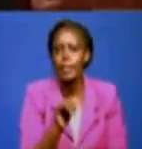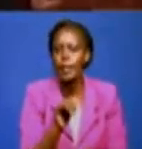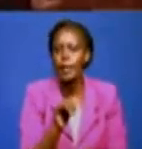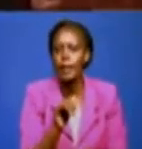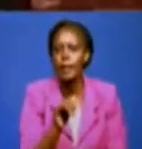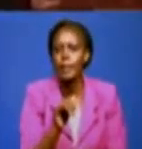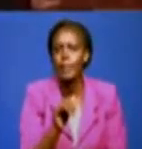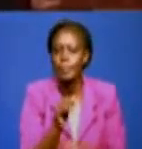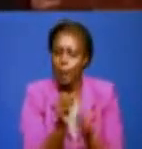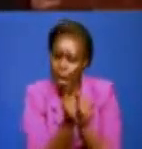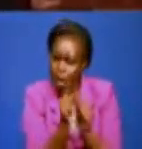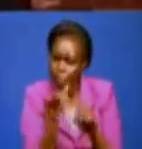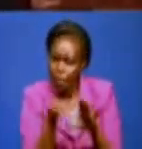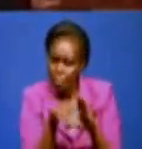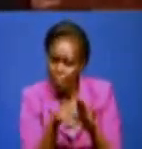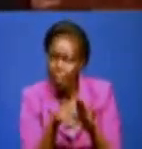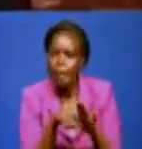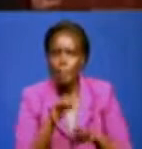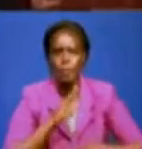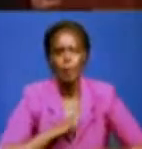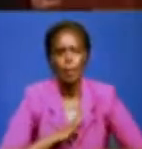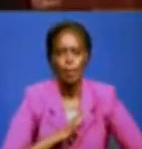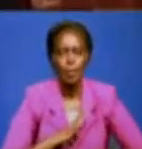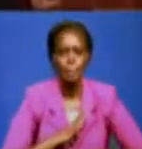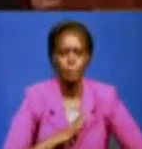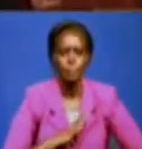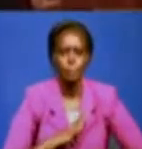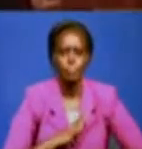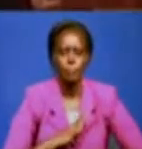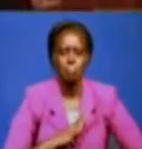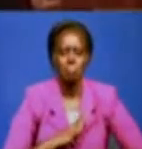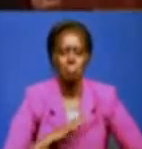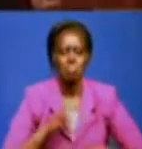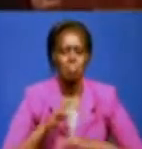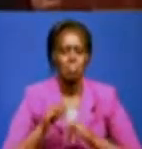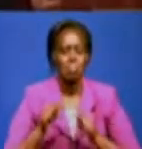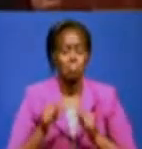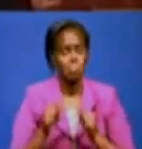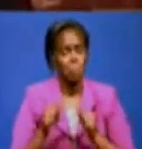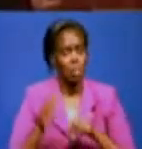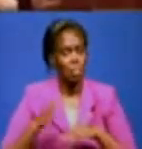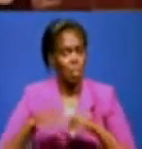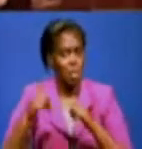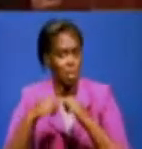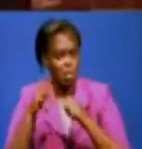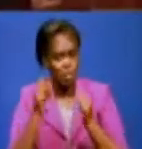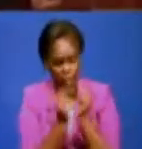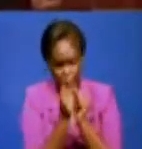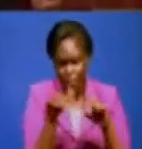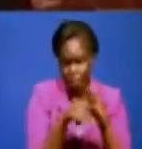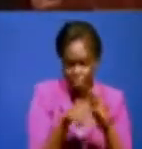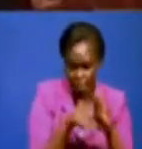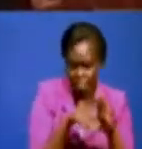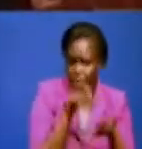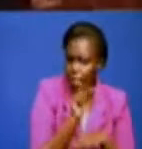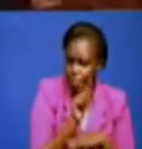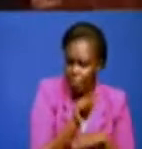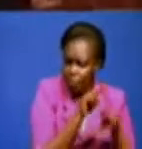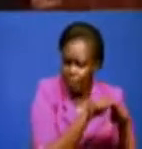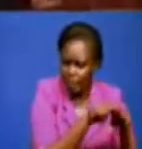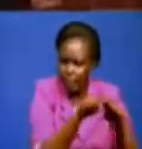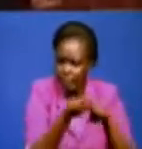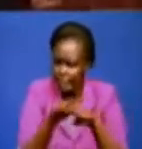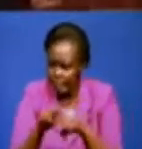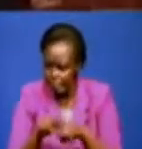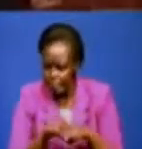kama 11 sio kama watu ambao wako 60? Na kwa hiyo wale watu 11 wakiwa wanaweza kuketi na kila mtu